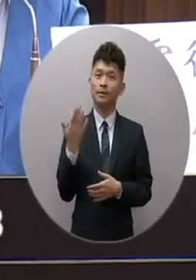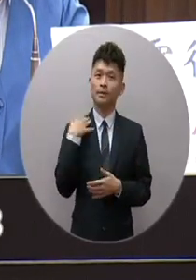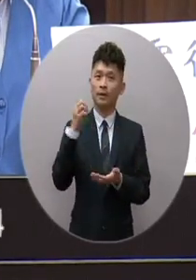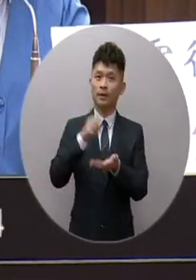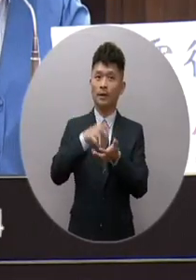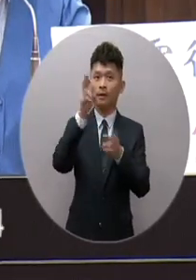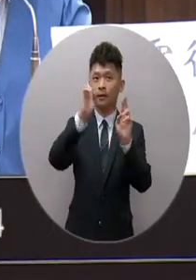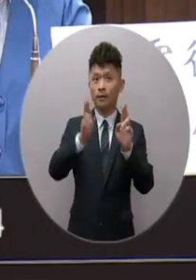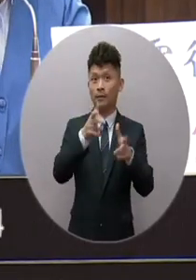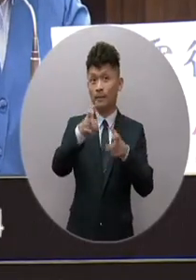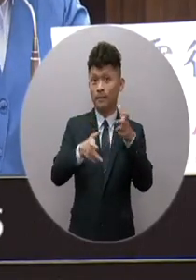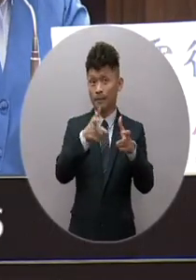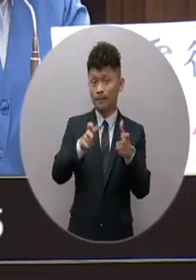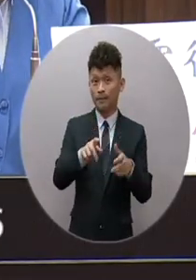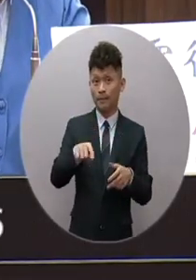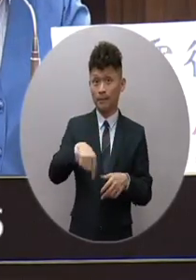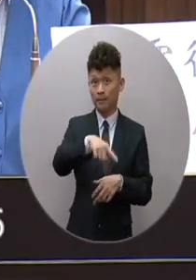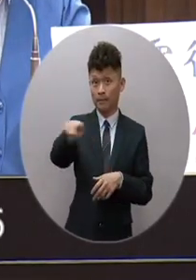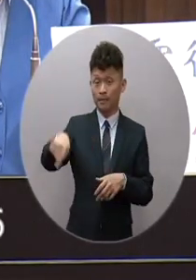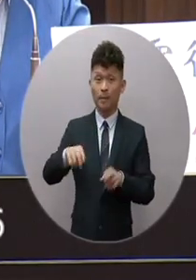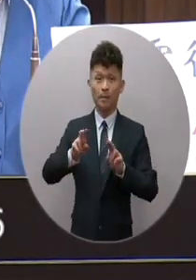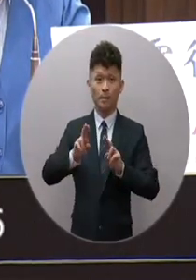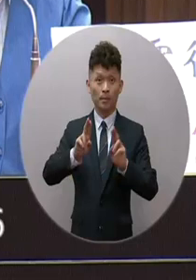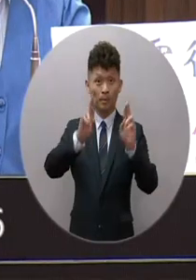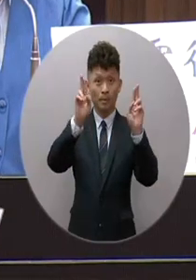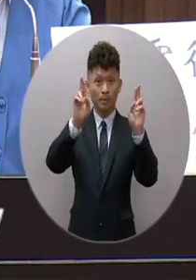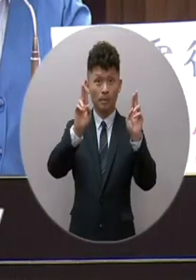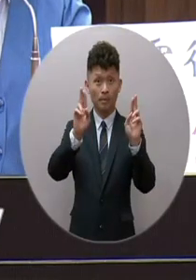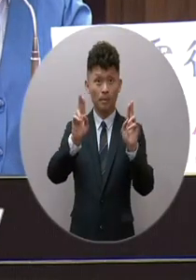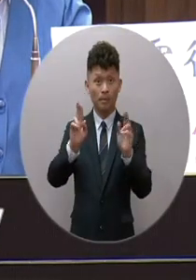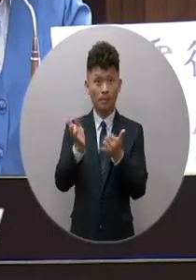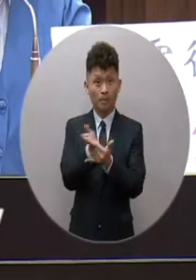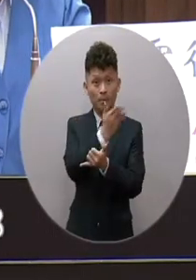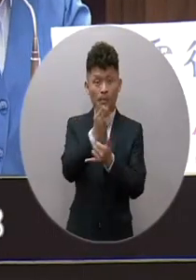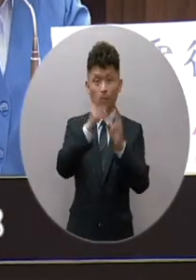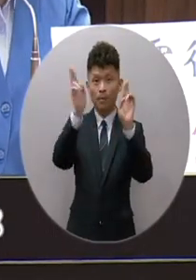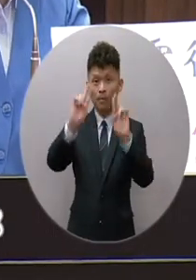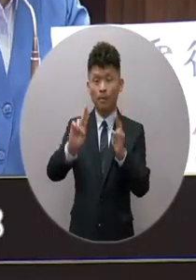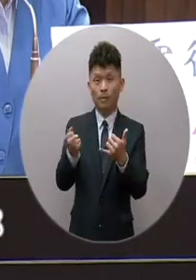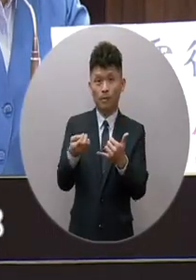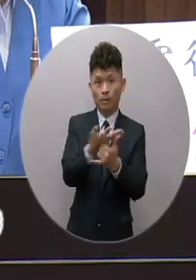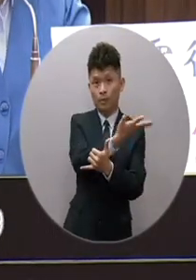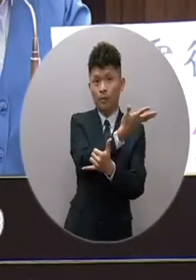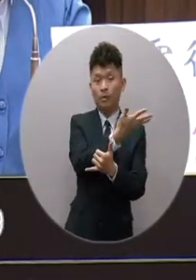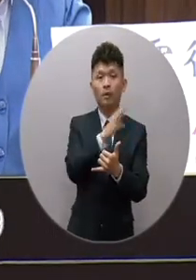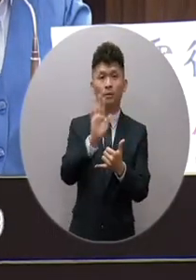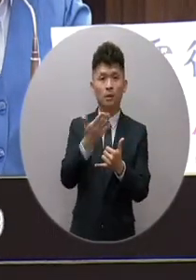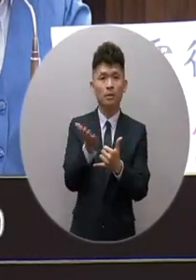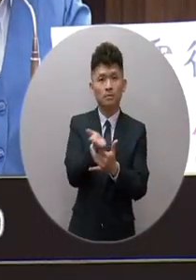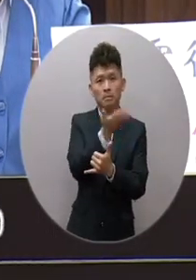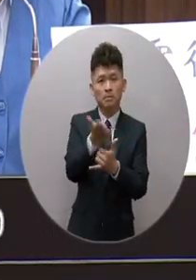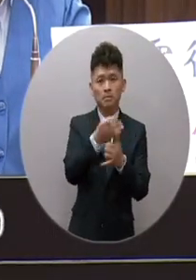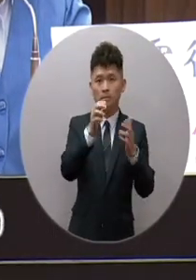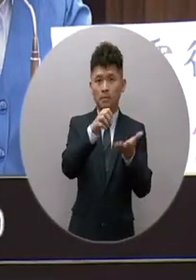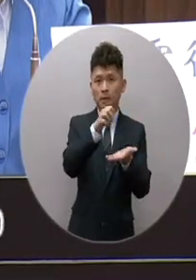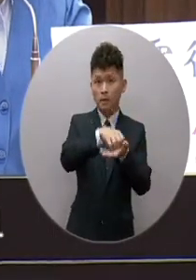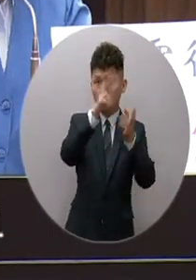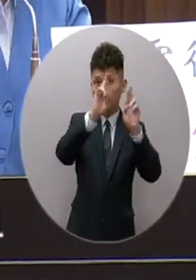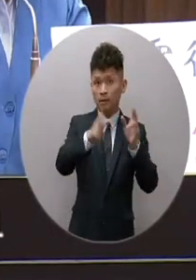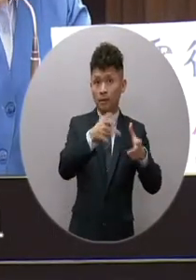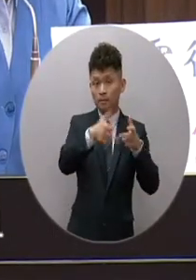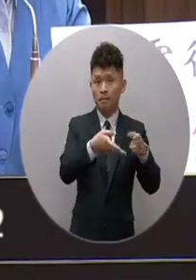电厂，那他们本身如果发的话，大概中部用，北部用，那但是因为北部陆续核电的停掉以